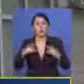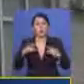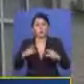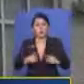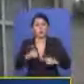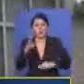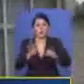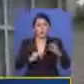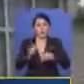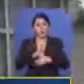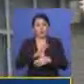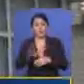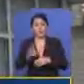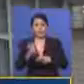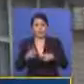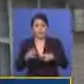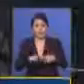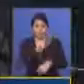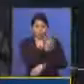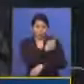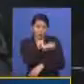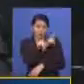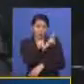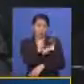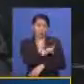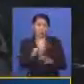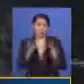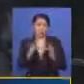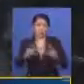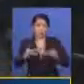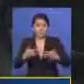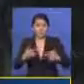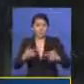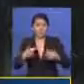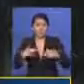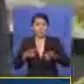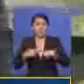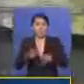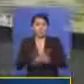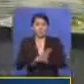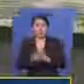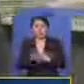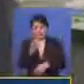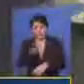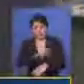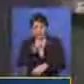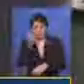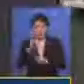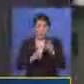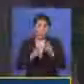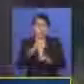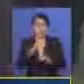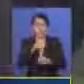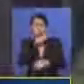желдету аппараттарын шығарады. Бұдан бөлек медициналық жиһаз, автокөлік, дезинфекциялық заттар өндірісімен айналысады. Кәсіпорында харлау